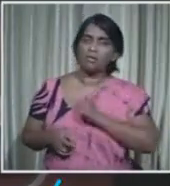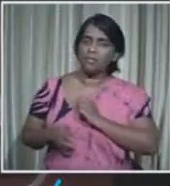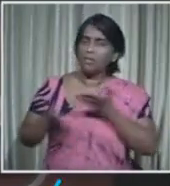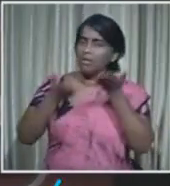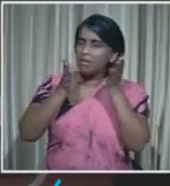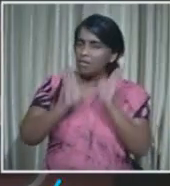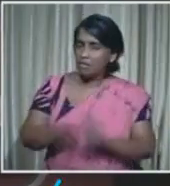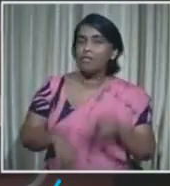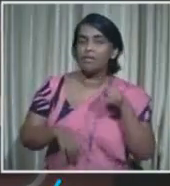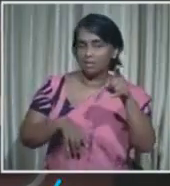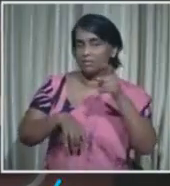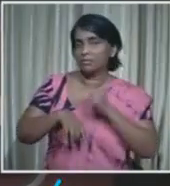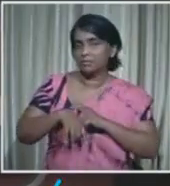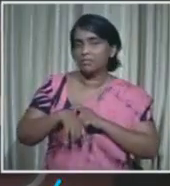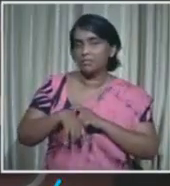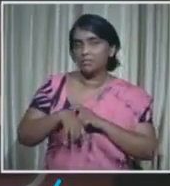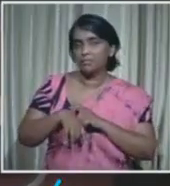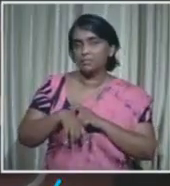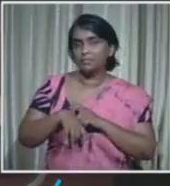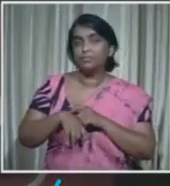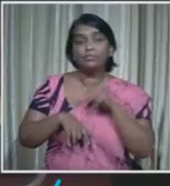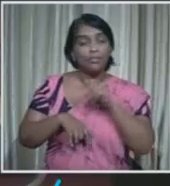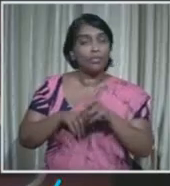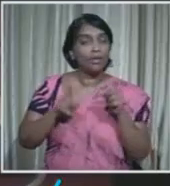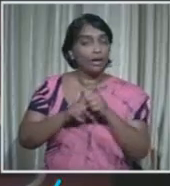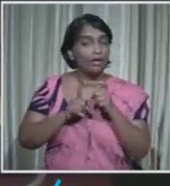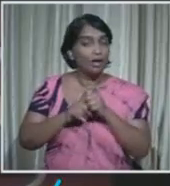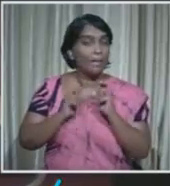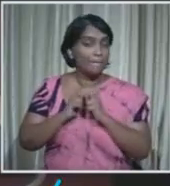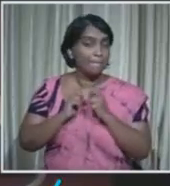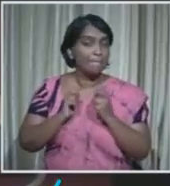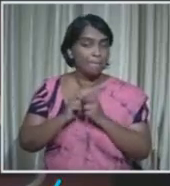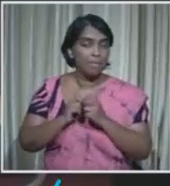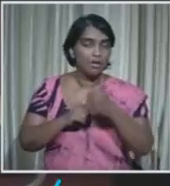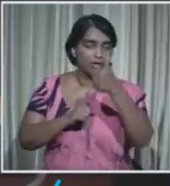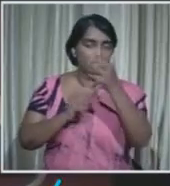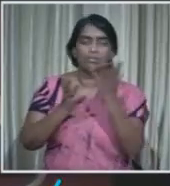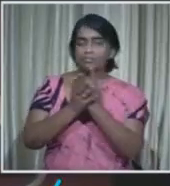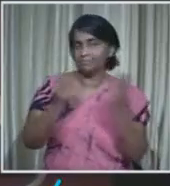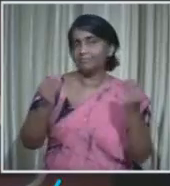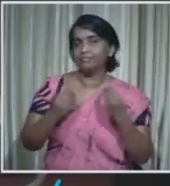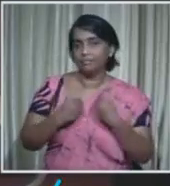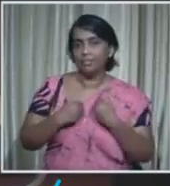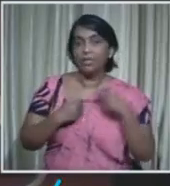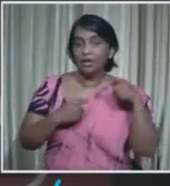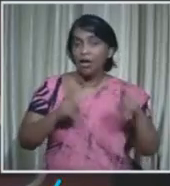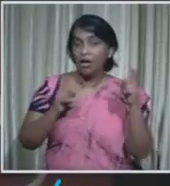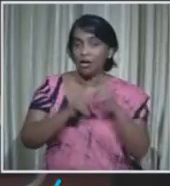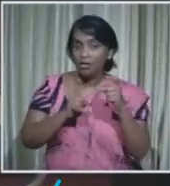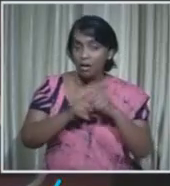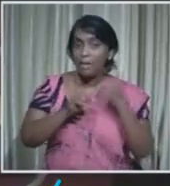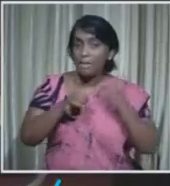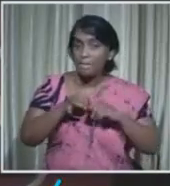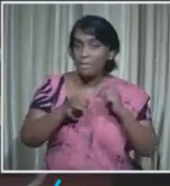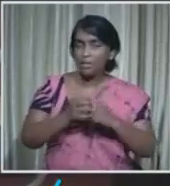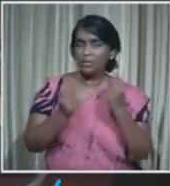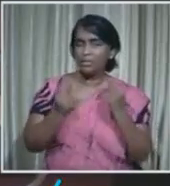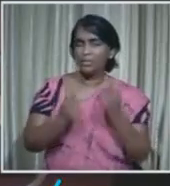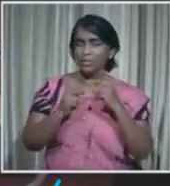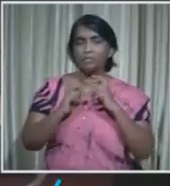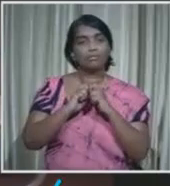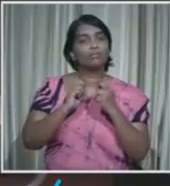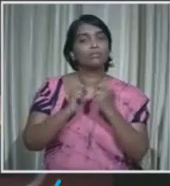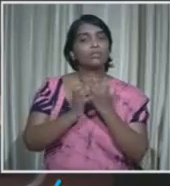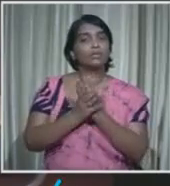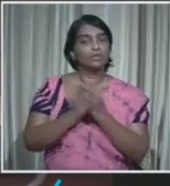වශයෙන් දැන් මේ ඩොලර් ප්‍රශ්නෙට හොඳ විසඳුමක් තියෙනවා මේ ඩොලර් ප්‍රශ්නෙට ක්ෂණික විසඳුමක් ලබා ගන්න